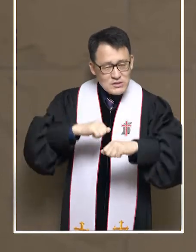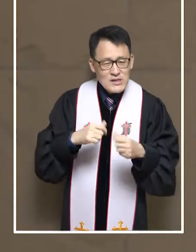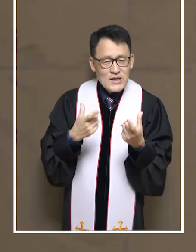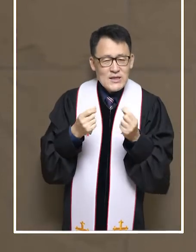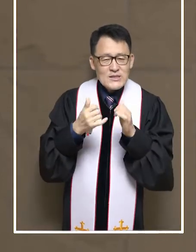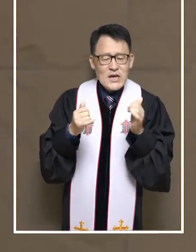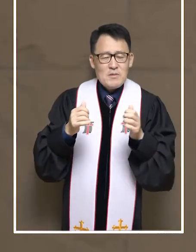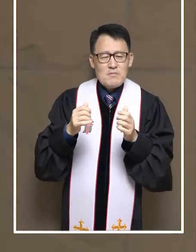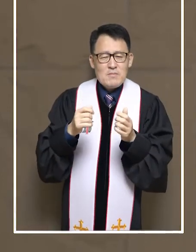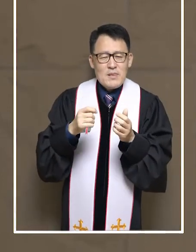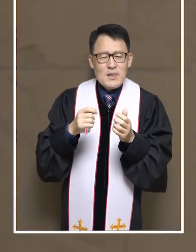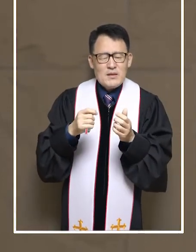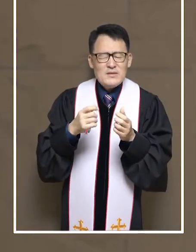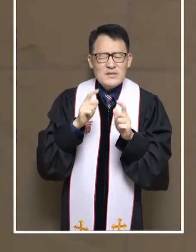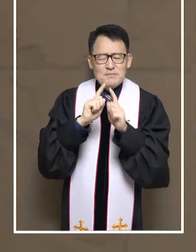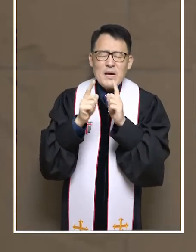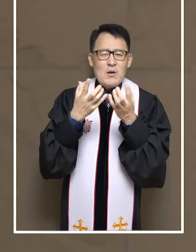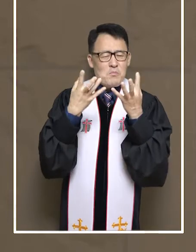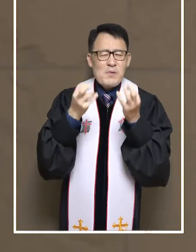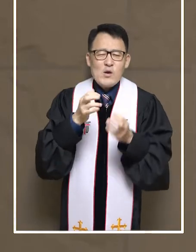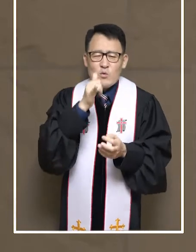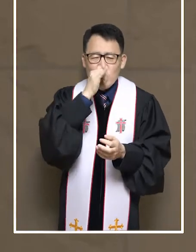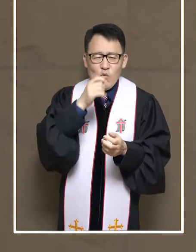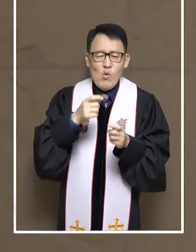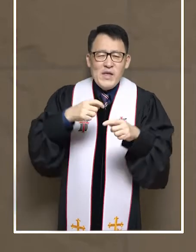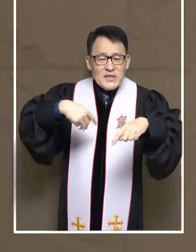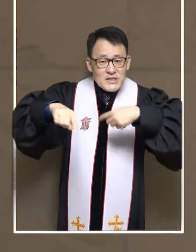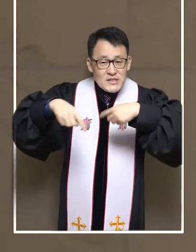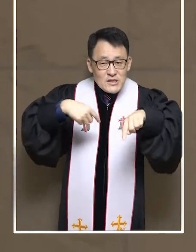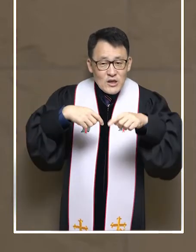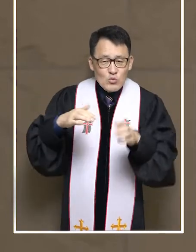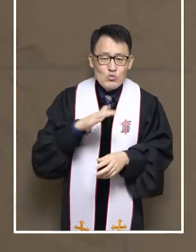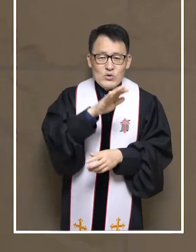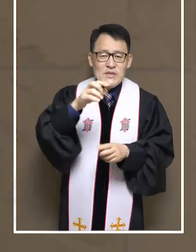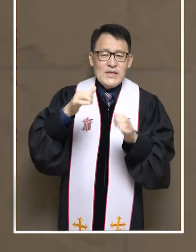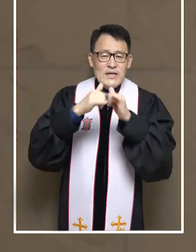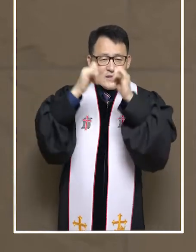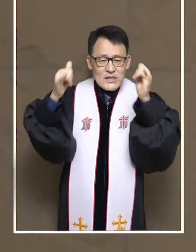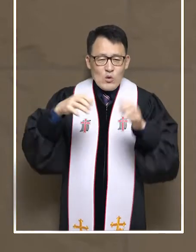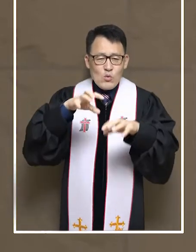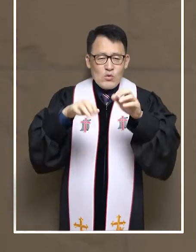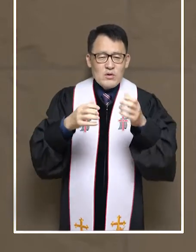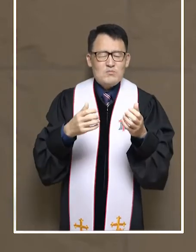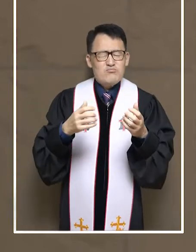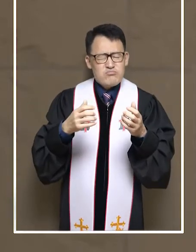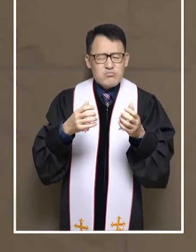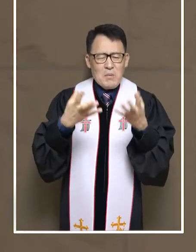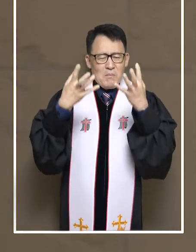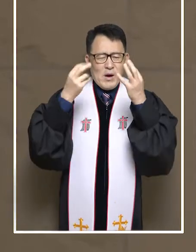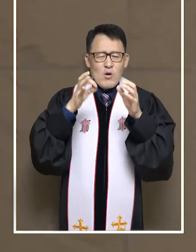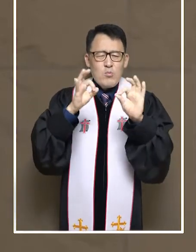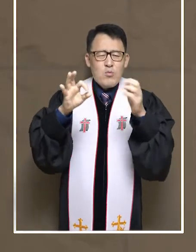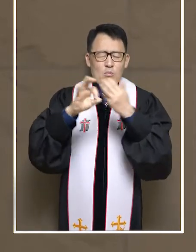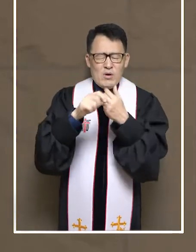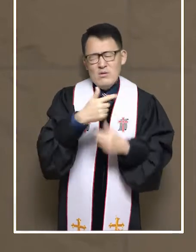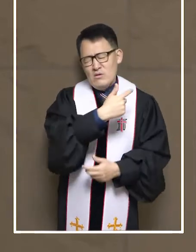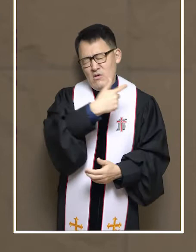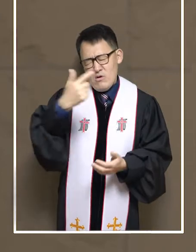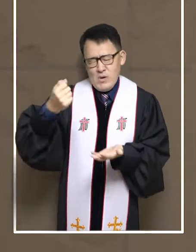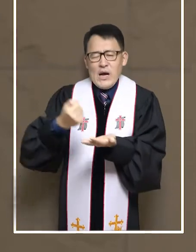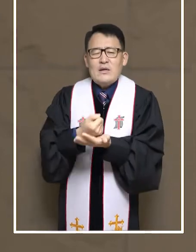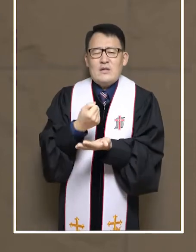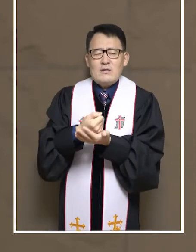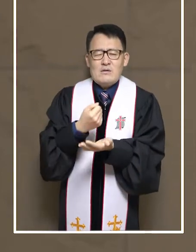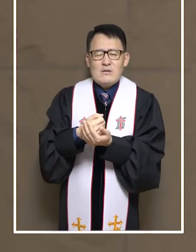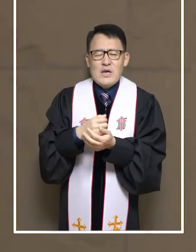같이 무너지게 만드는 그런 이야기들이 정치판에도 우리 사회 곳곳에도 넘쳐나는 걸 보면서